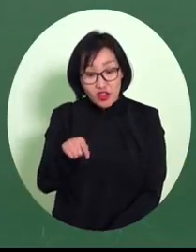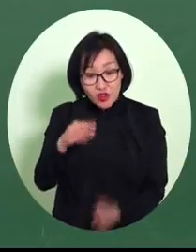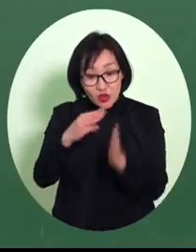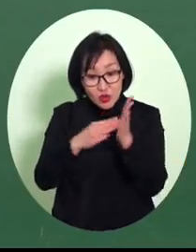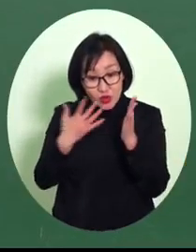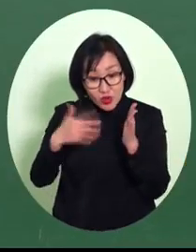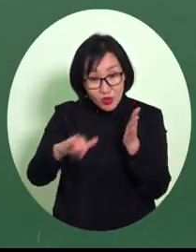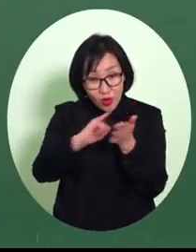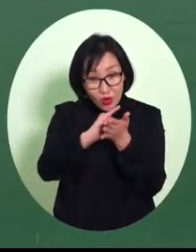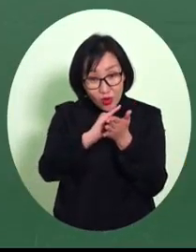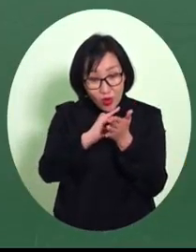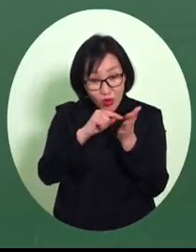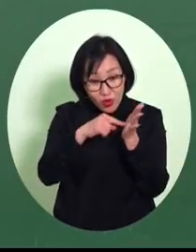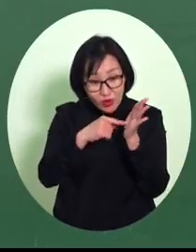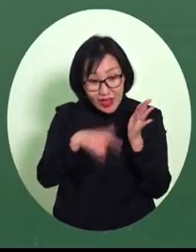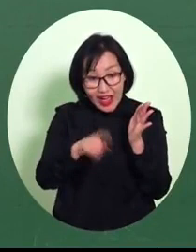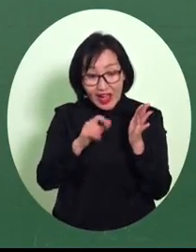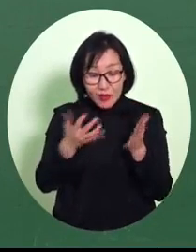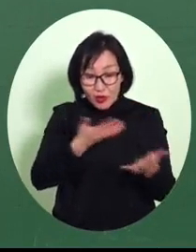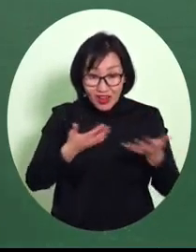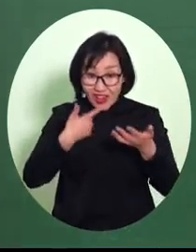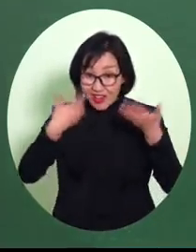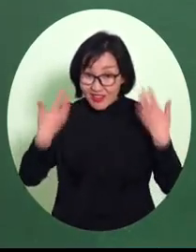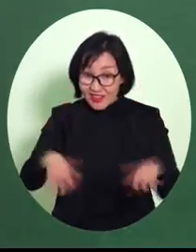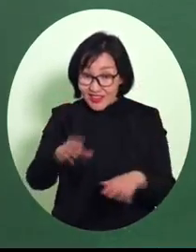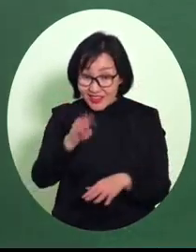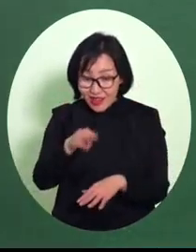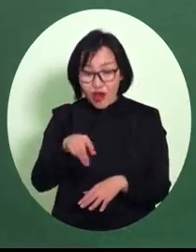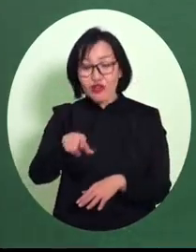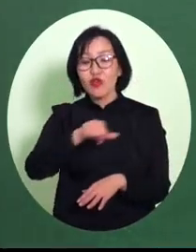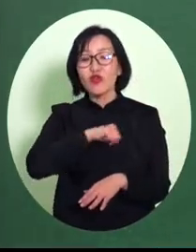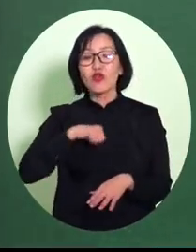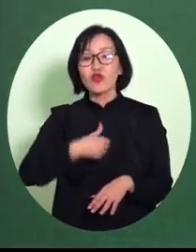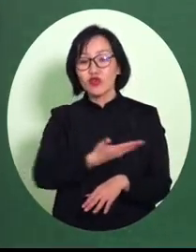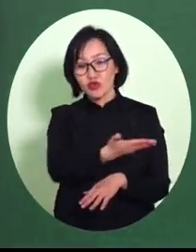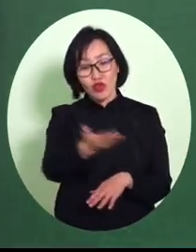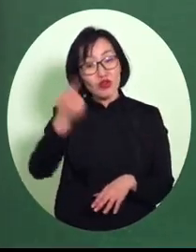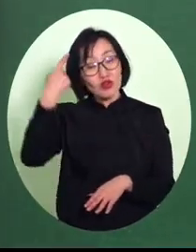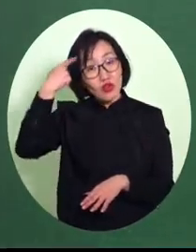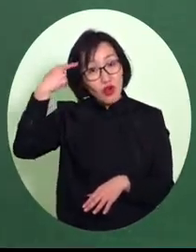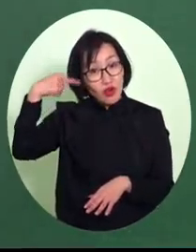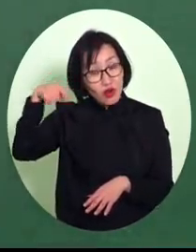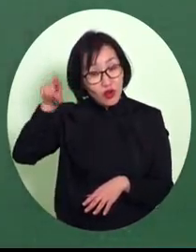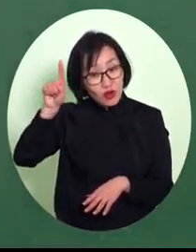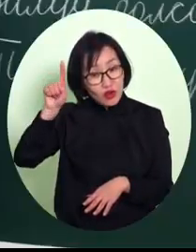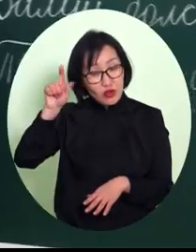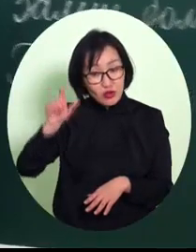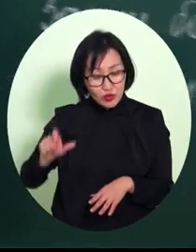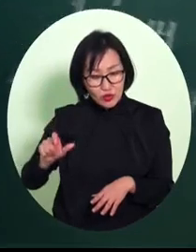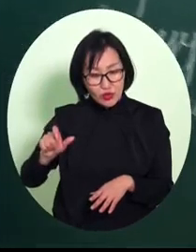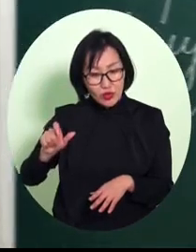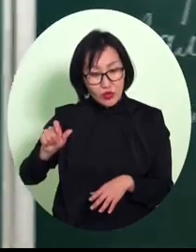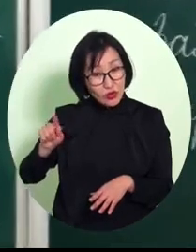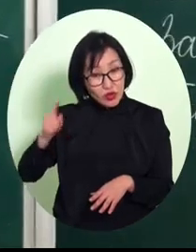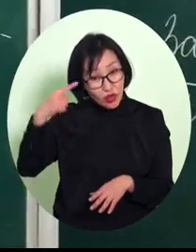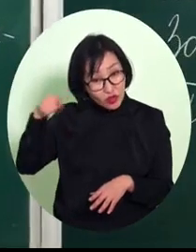За энэ шүлгийн тухай хаврын тухай багш нь та нартай ярилцсан. Одоо манай хүүхдүүд өөртөө зохиож өөртөө